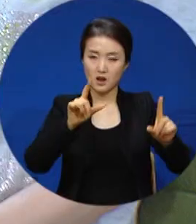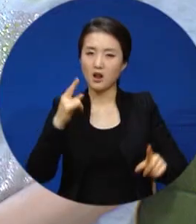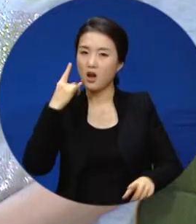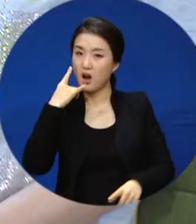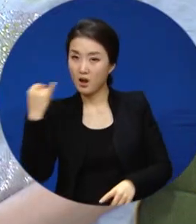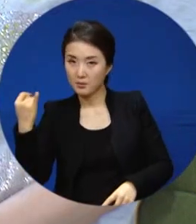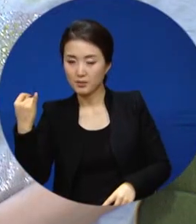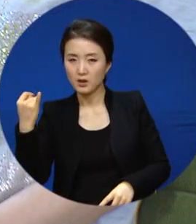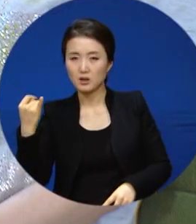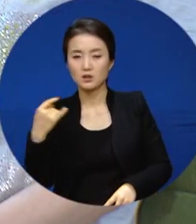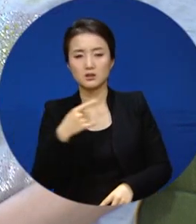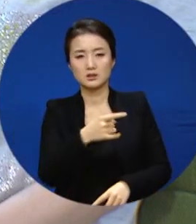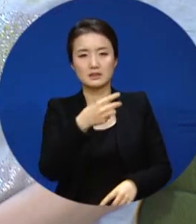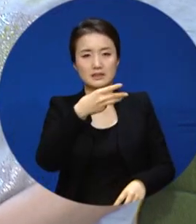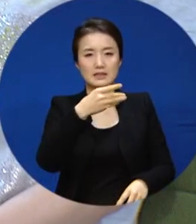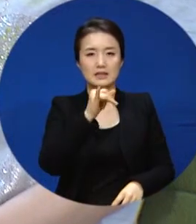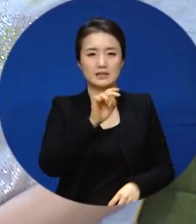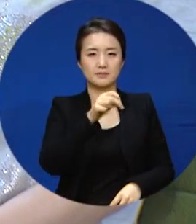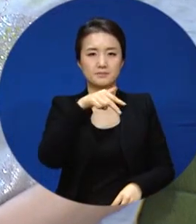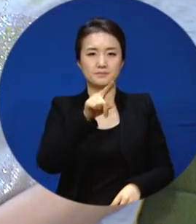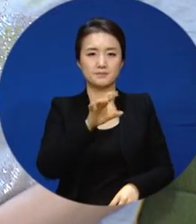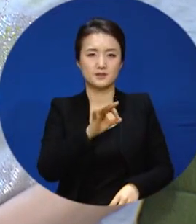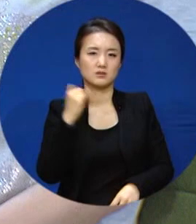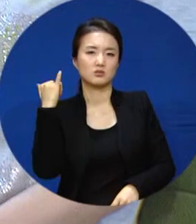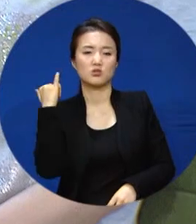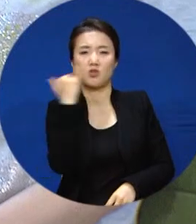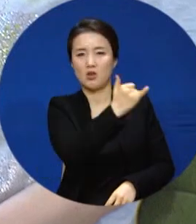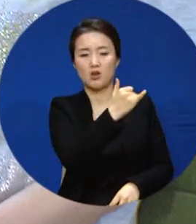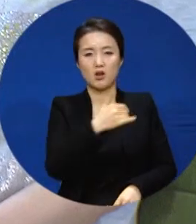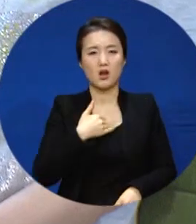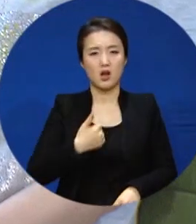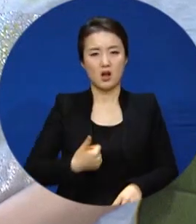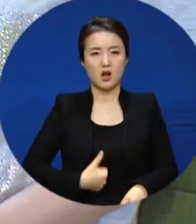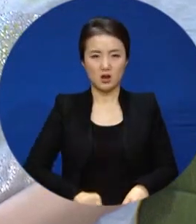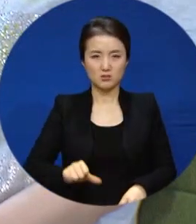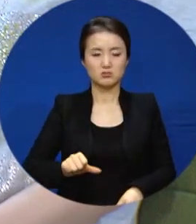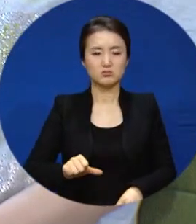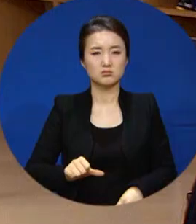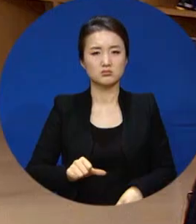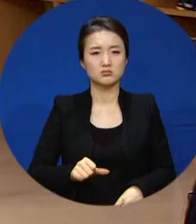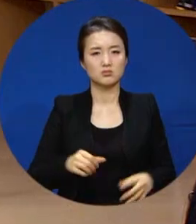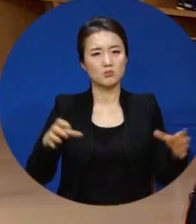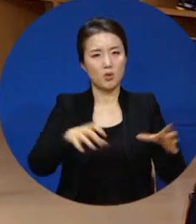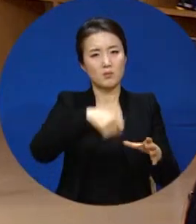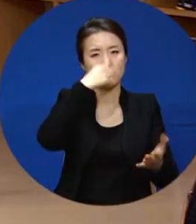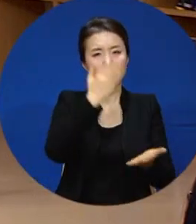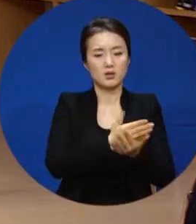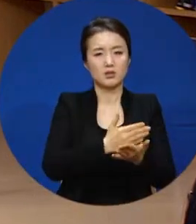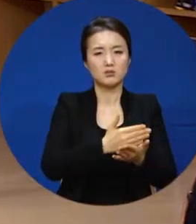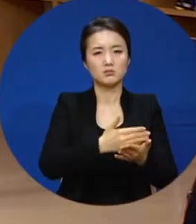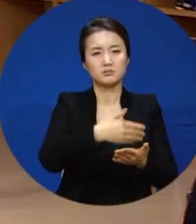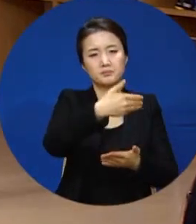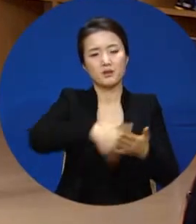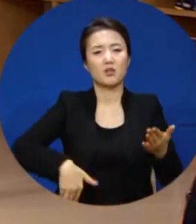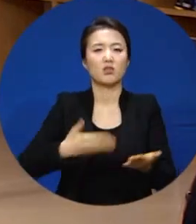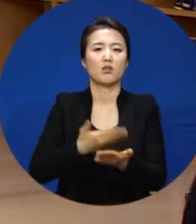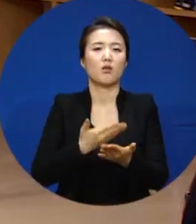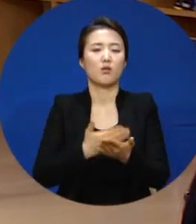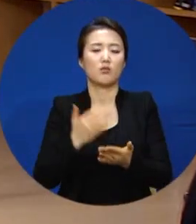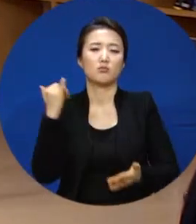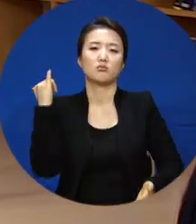우리아들 회식에서 빼 주라고 그래서 엊그제 머신 번 보셨겠지만 어처구니 없는 신문을 제가 또 봤는데